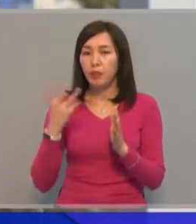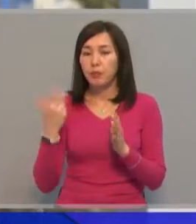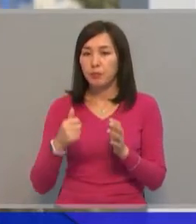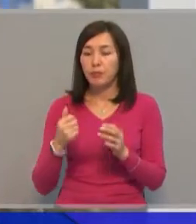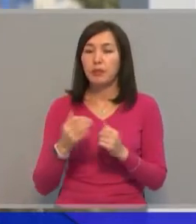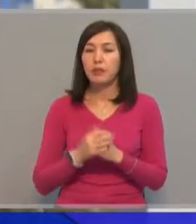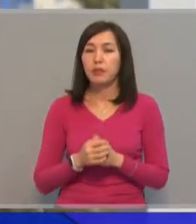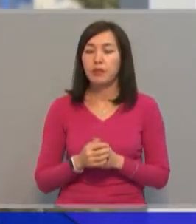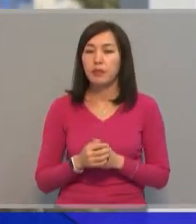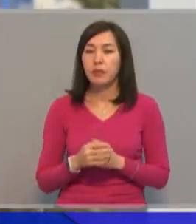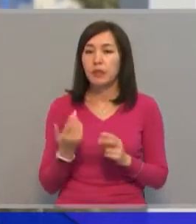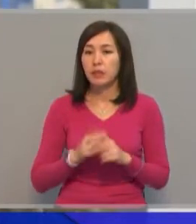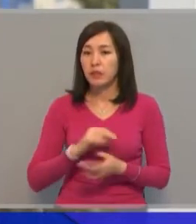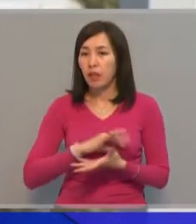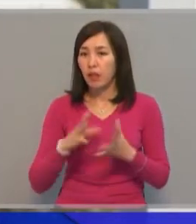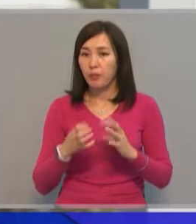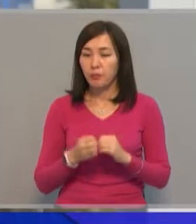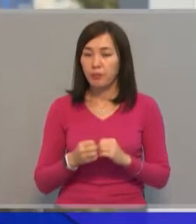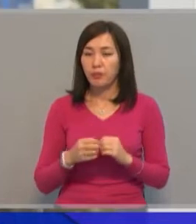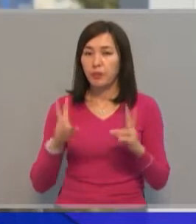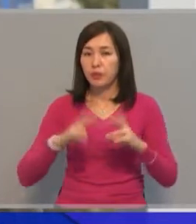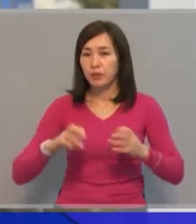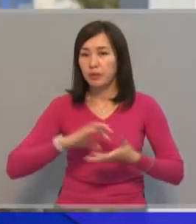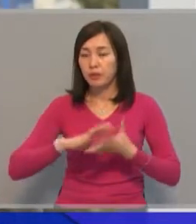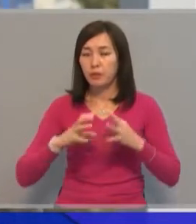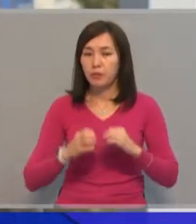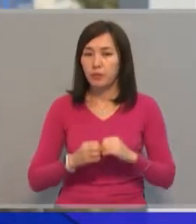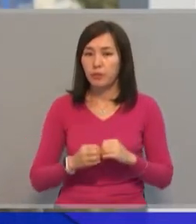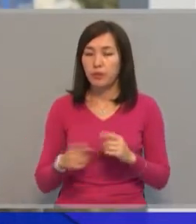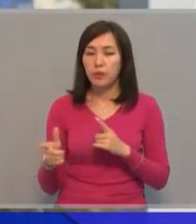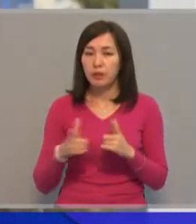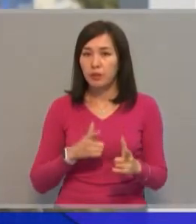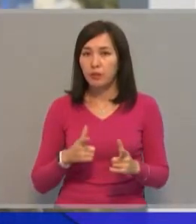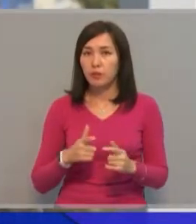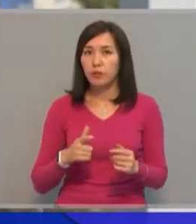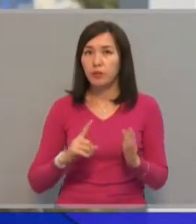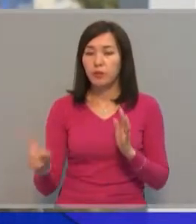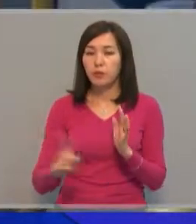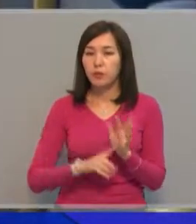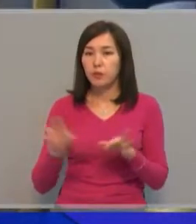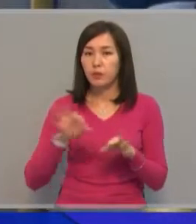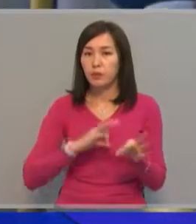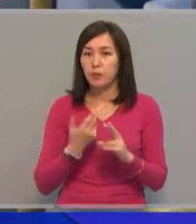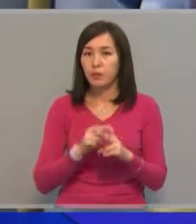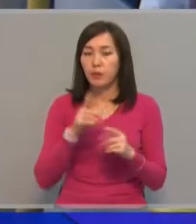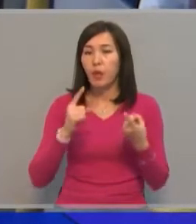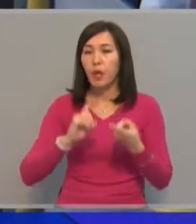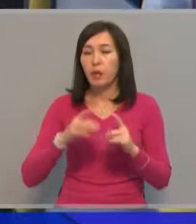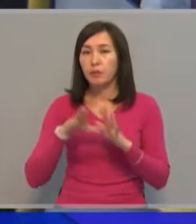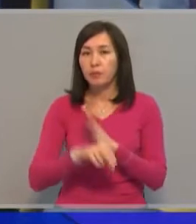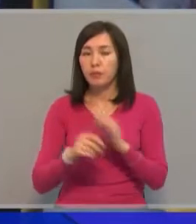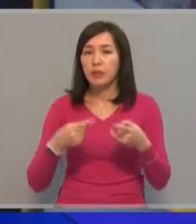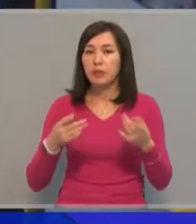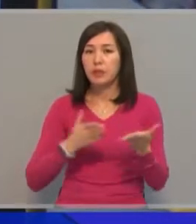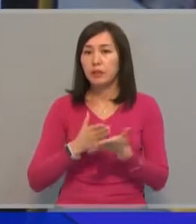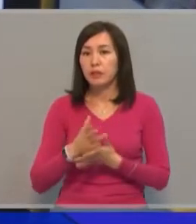есептелінеді. Жаңағы оның бәрі жаңағы зерттеулердің нәтижесінде жасалған қозғалыс сызбалар. Осы өзгерістер енгелі